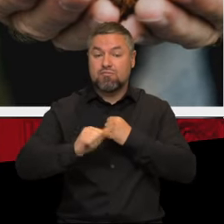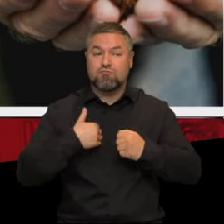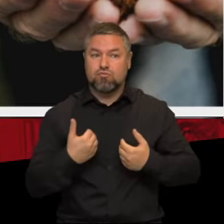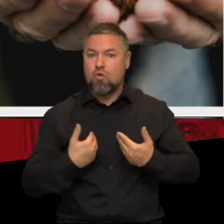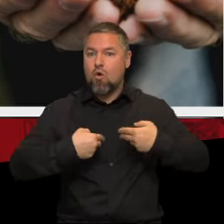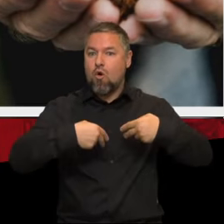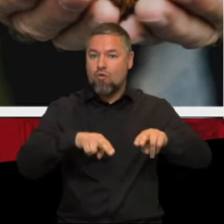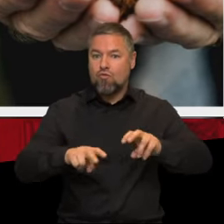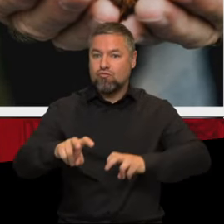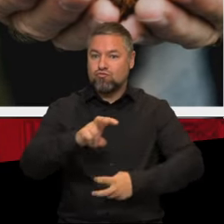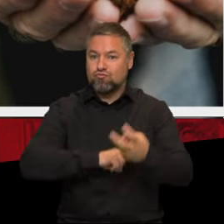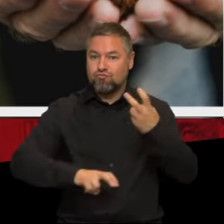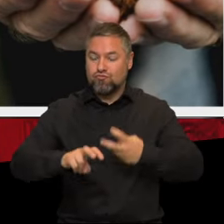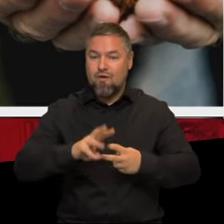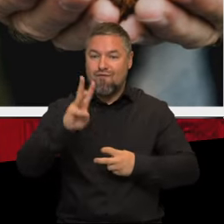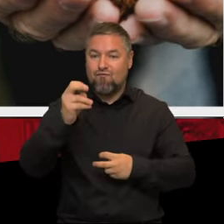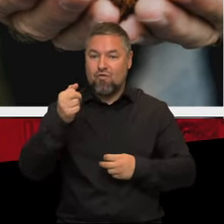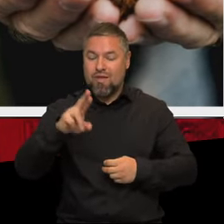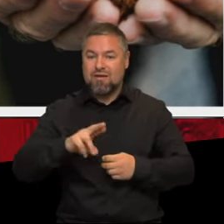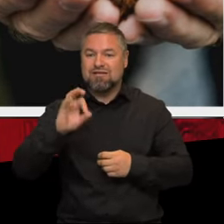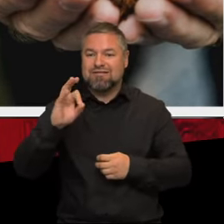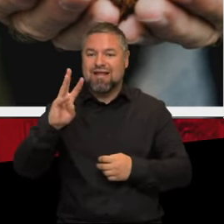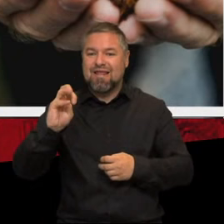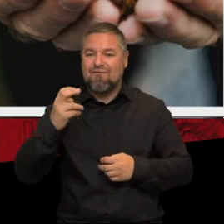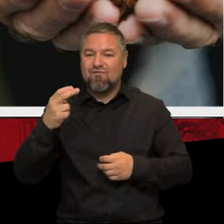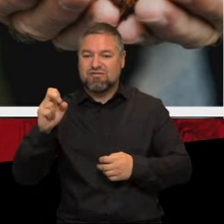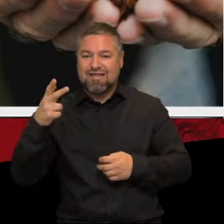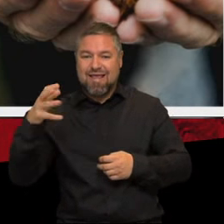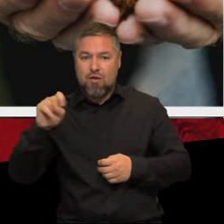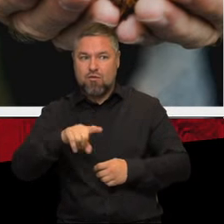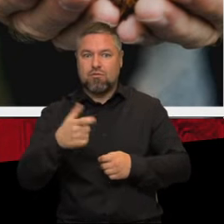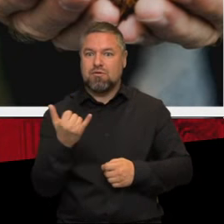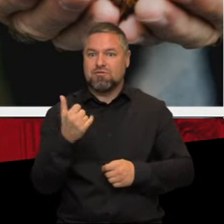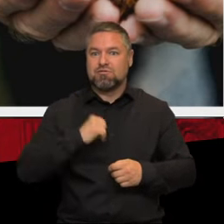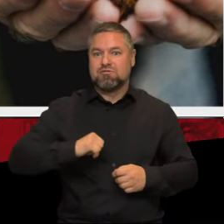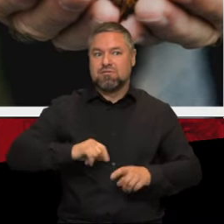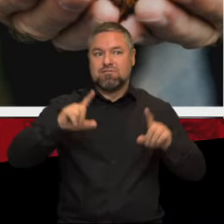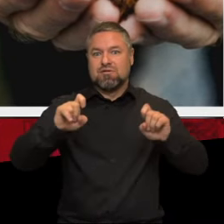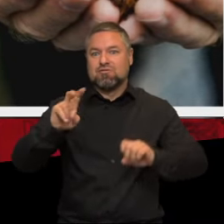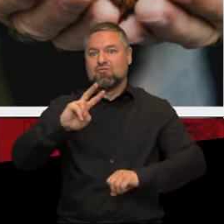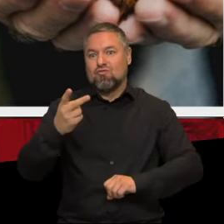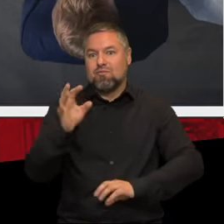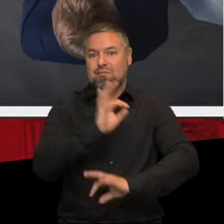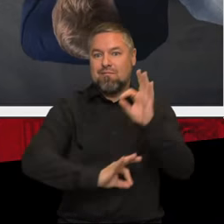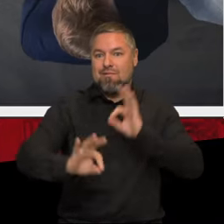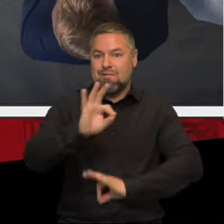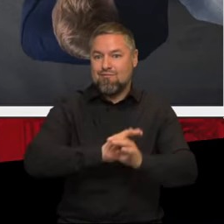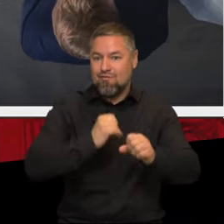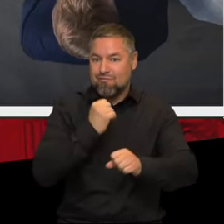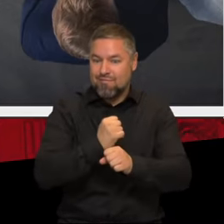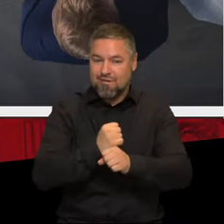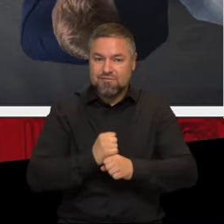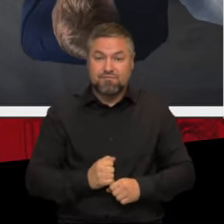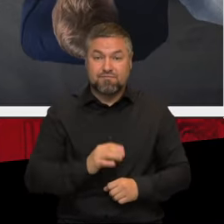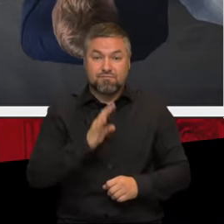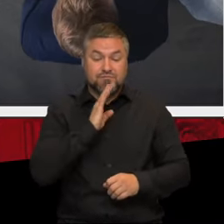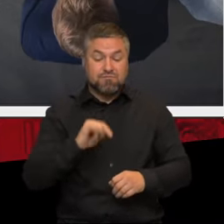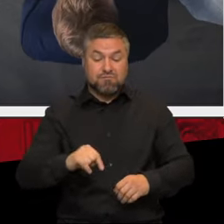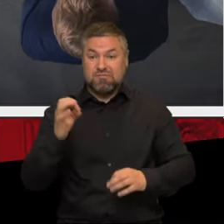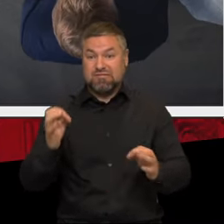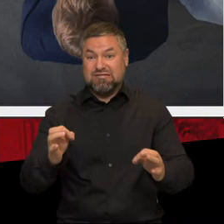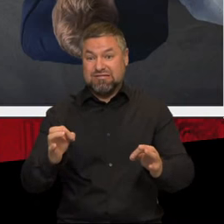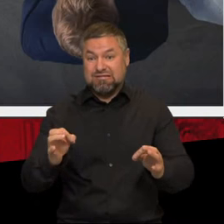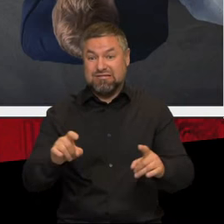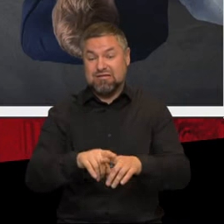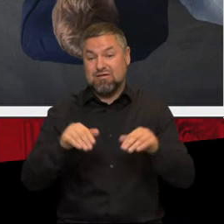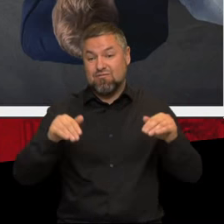oddany do użytku UNEF przy ulicy Stefanowskiego, a obecnie czekamy na rozpoczęcie drugiego etapu prac. A chyba już dziś rozpocznie